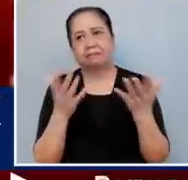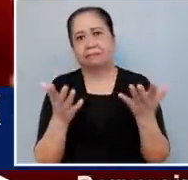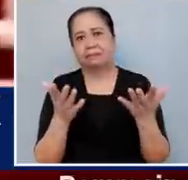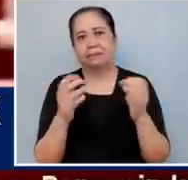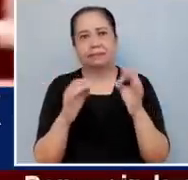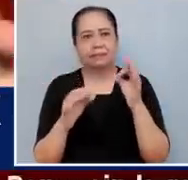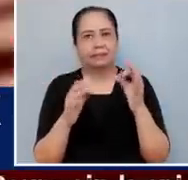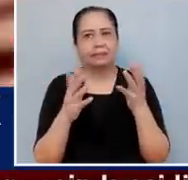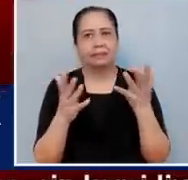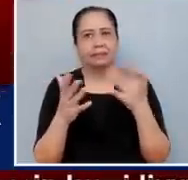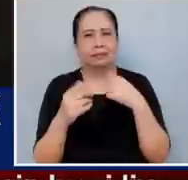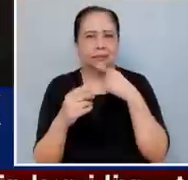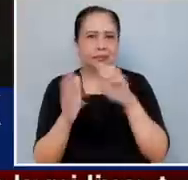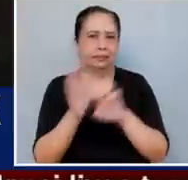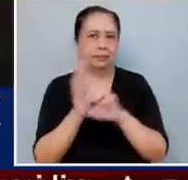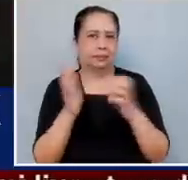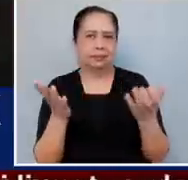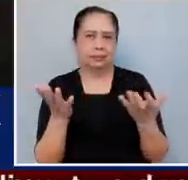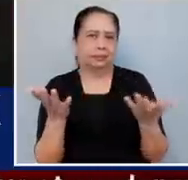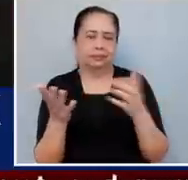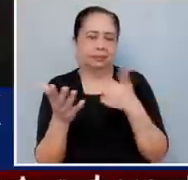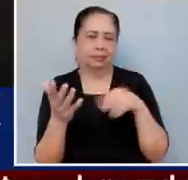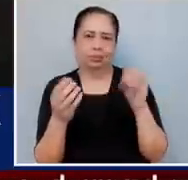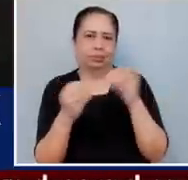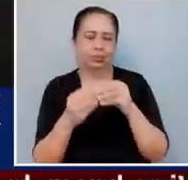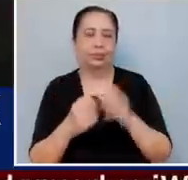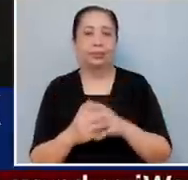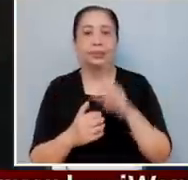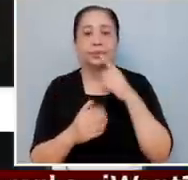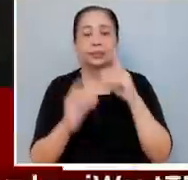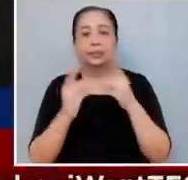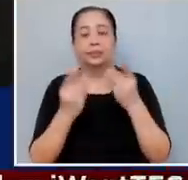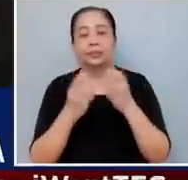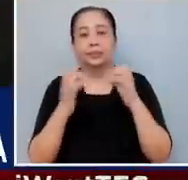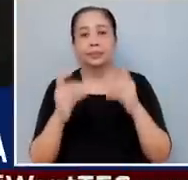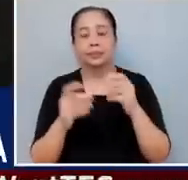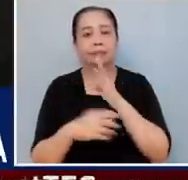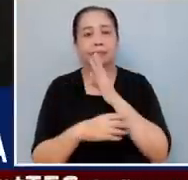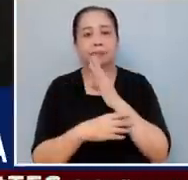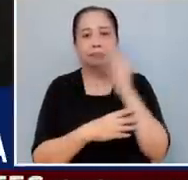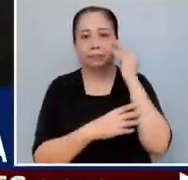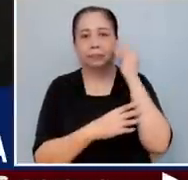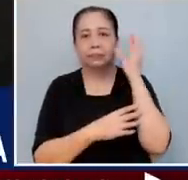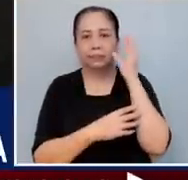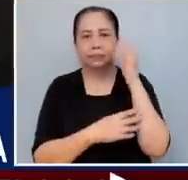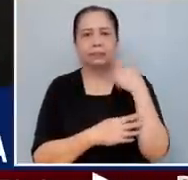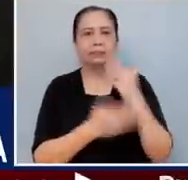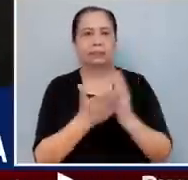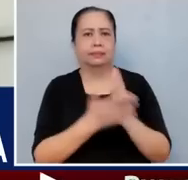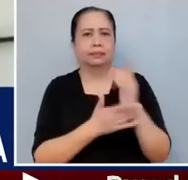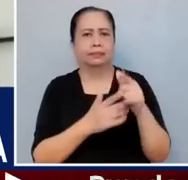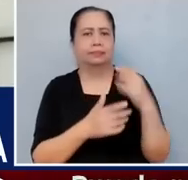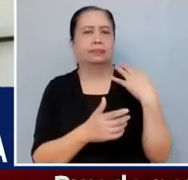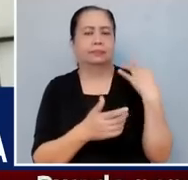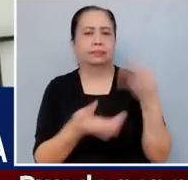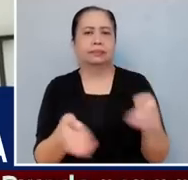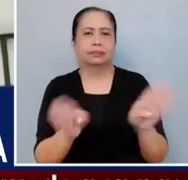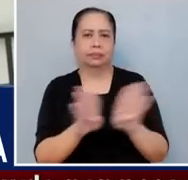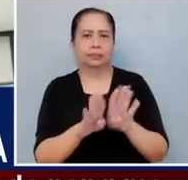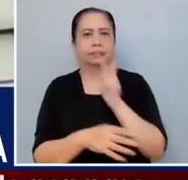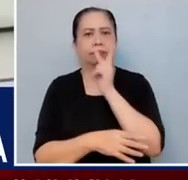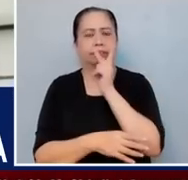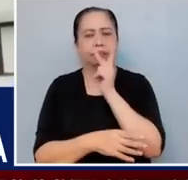medyo kapars ngayon, talaga hindi na. Nauna nang sinabi ni DepEd spokesperson attorney Michael Poa na may karapatang mag-voluntary closure mga